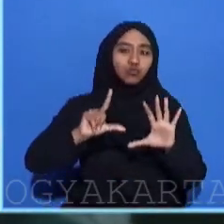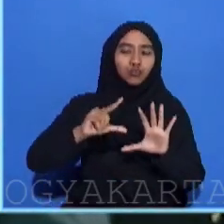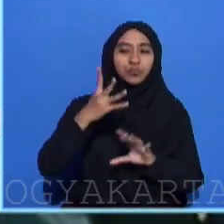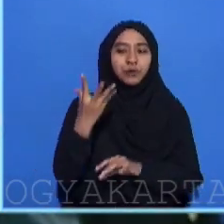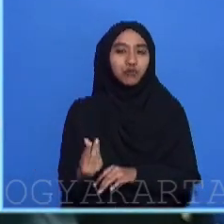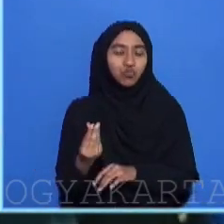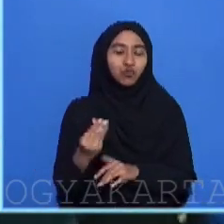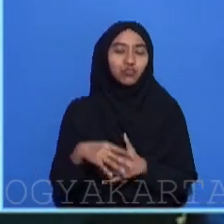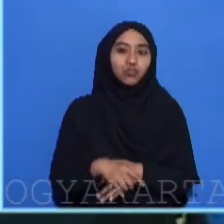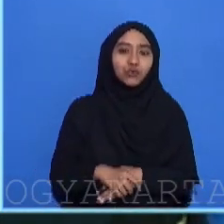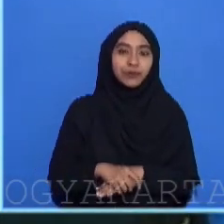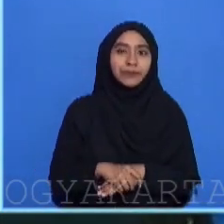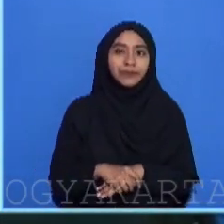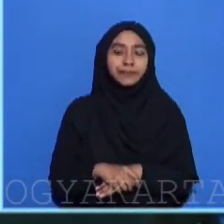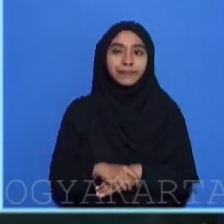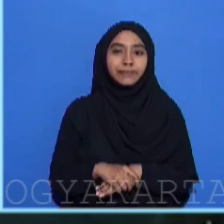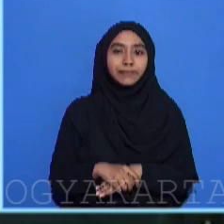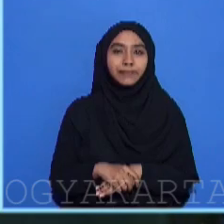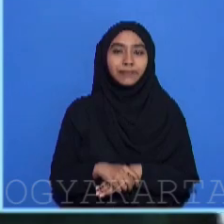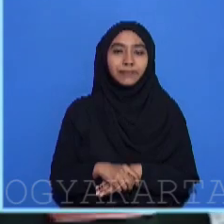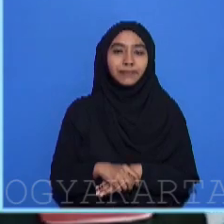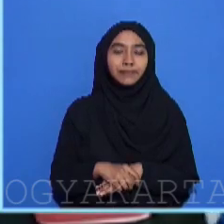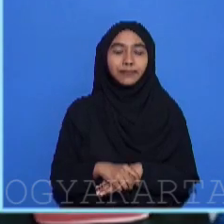demikian Doni Rahmat Nurma Novika TVRI Yogyakarta melaporkan